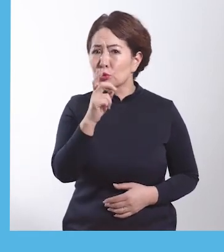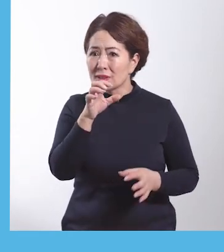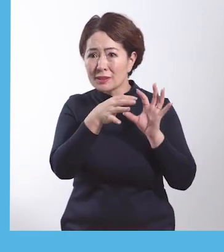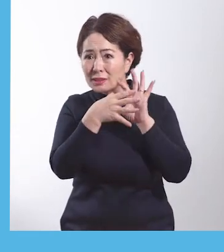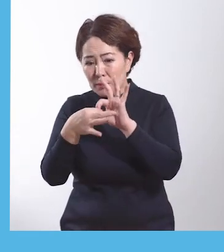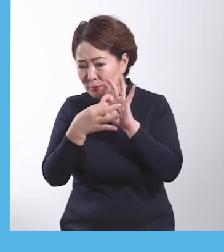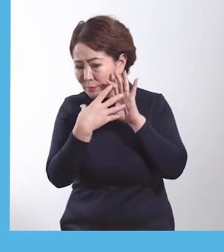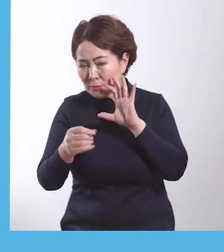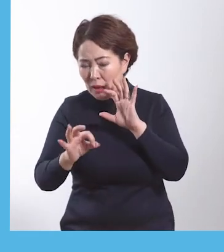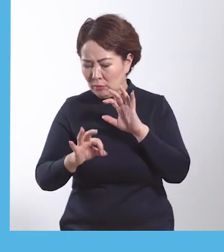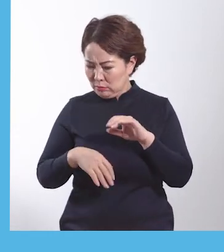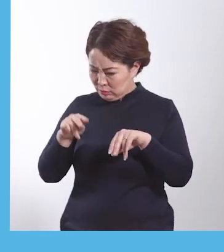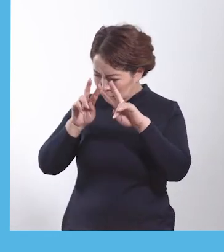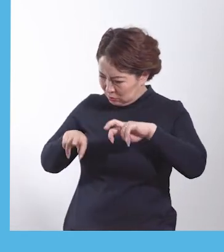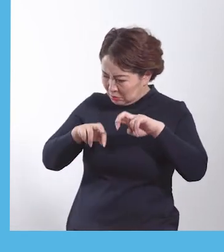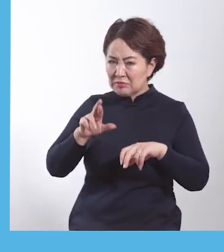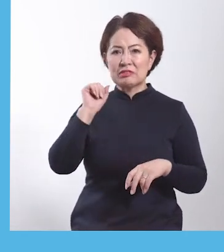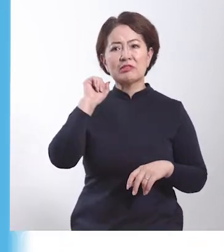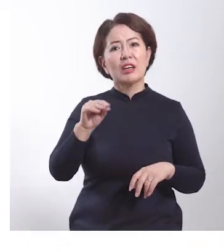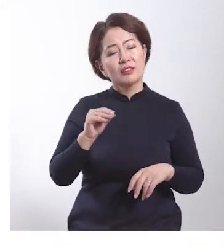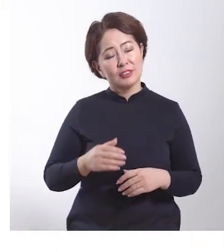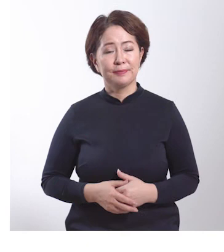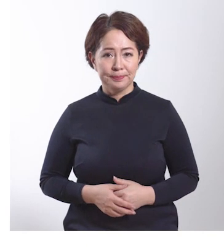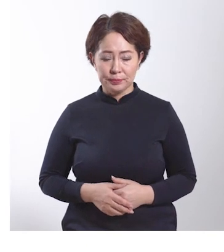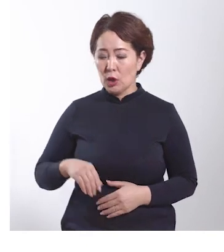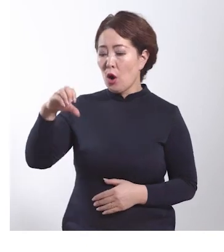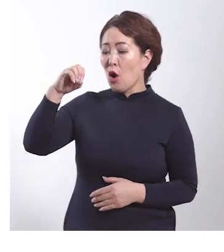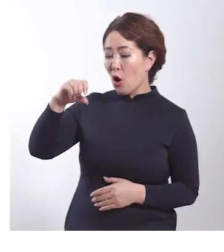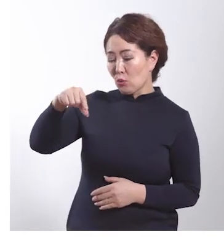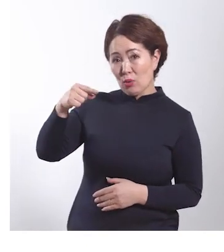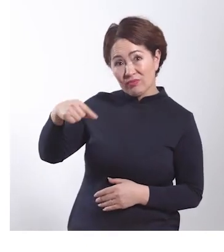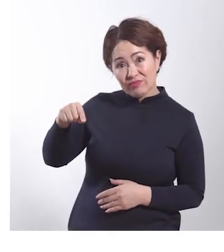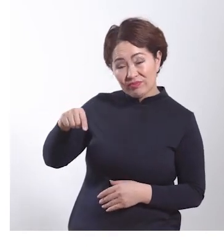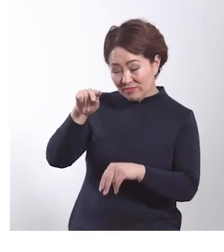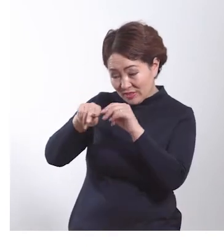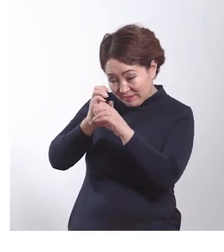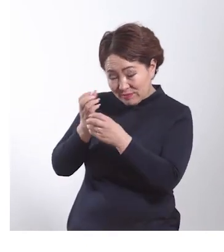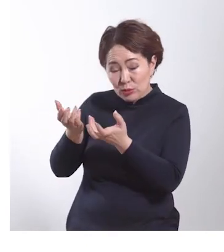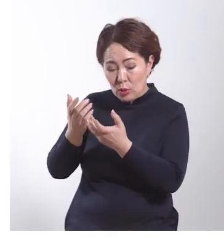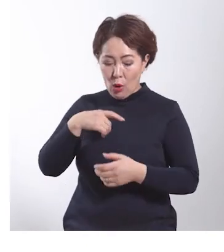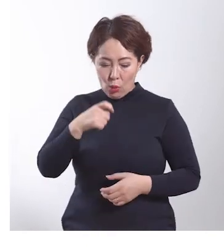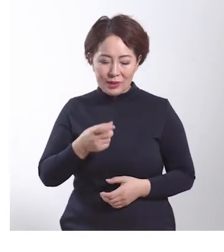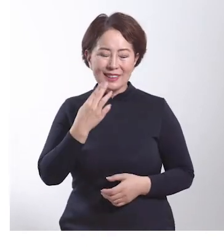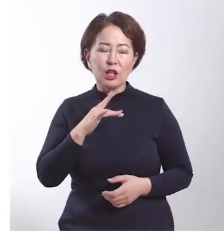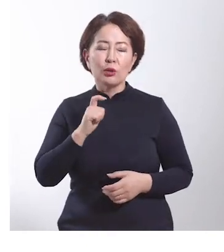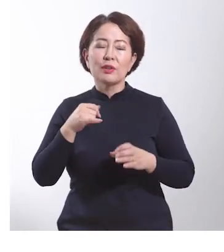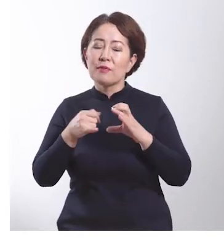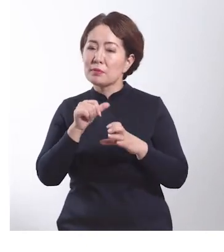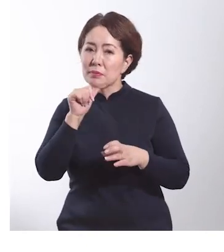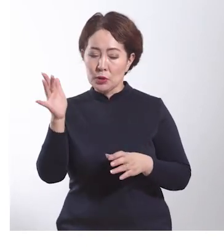байхад халдварыг орокуйгээр яаж илрүүлээд байгаа юм бэ? Орокуйг нь хүний дархлал хомсдлын вирусыг